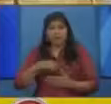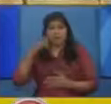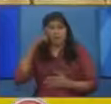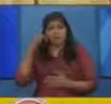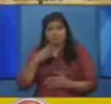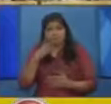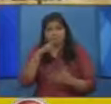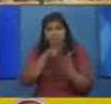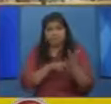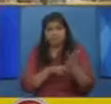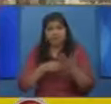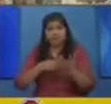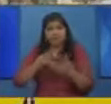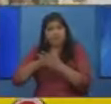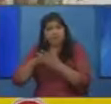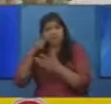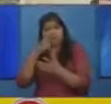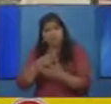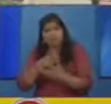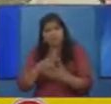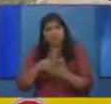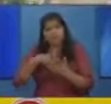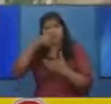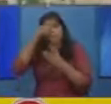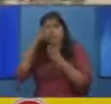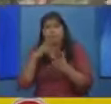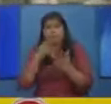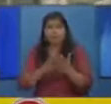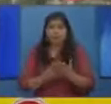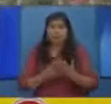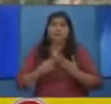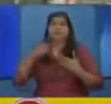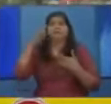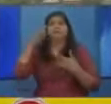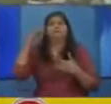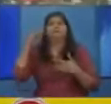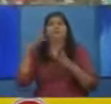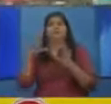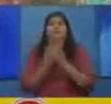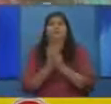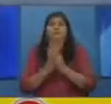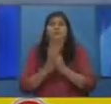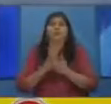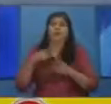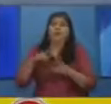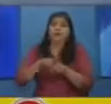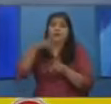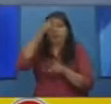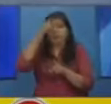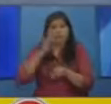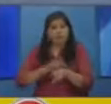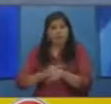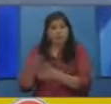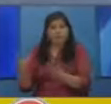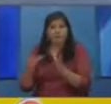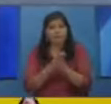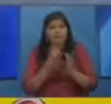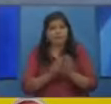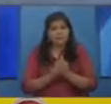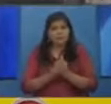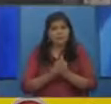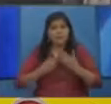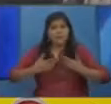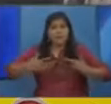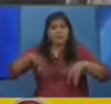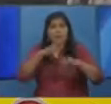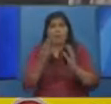भली भांति महसूस किया है। कठिन समय में ये आपके साथ थे, हम सबके साथ थे।